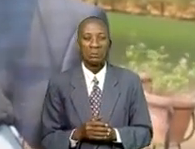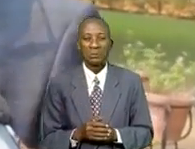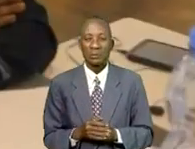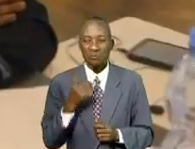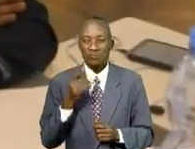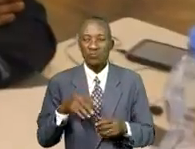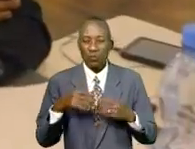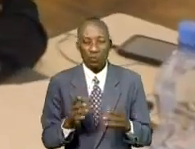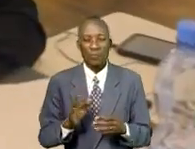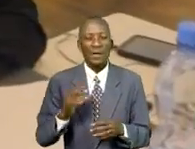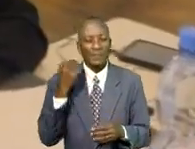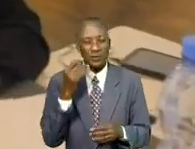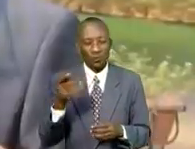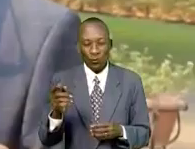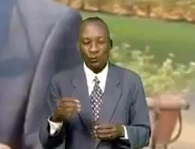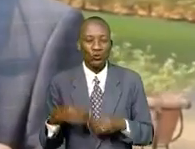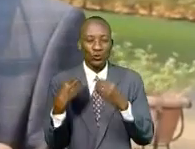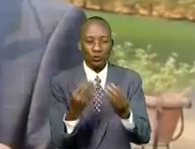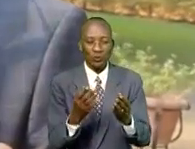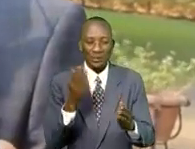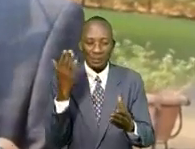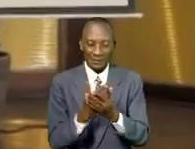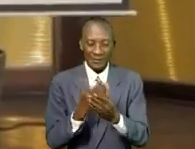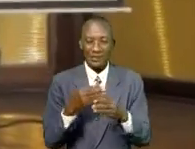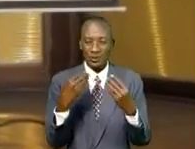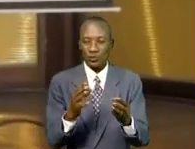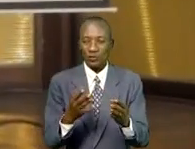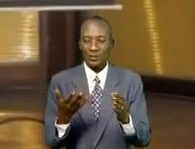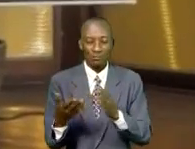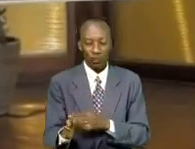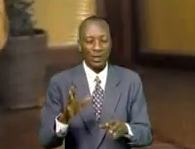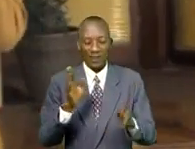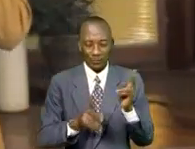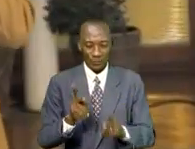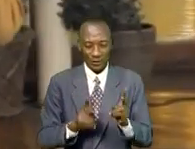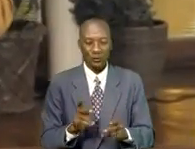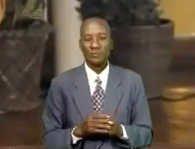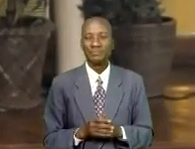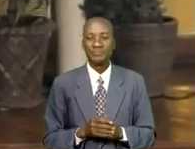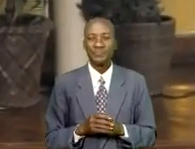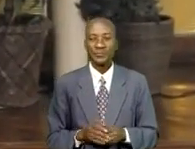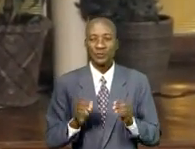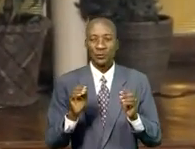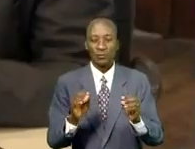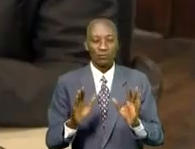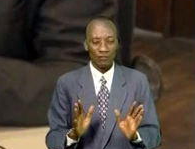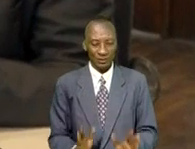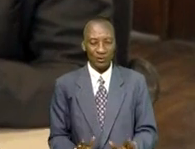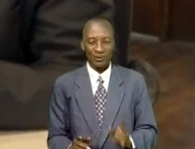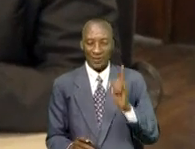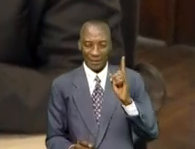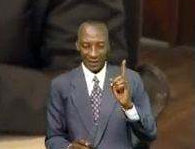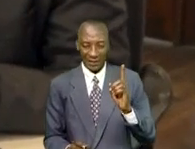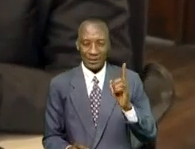et la qualité des services essentiels pour les soins de la population. Le professeur Mapatanu et le professeur Patrick